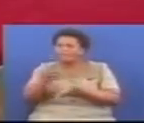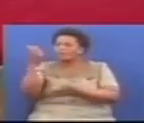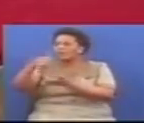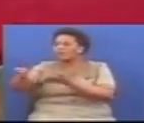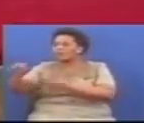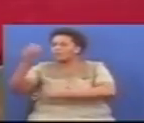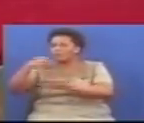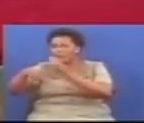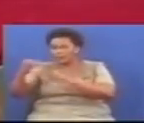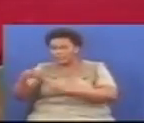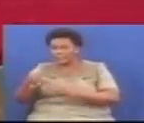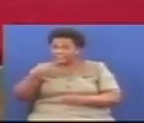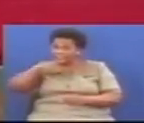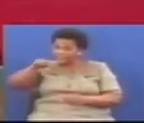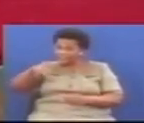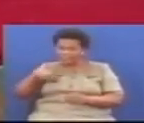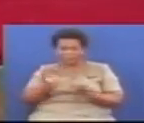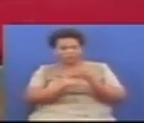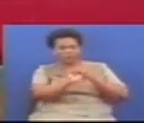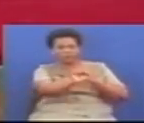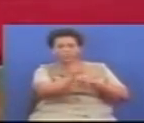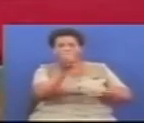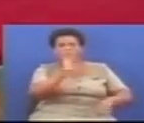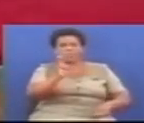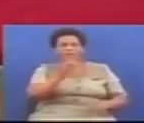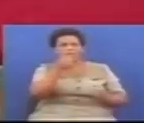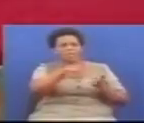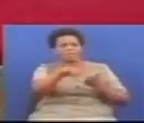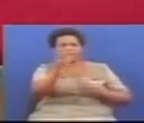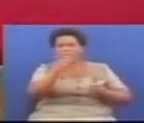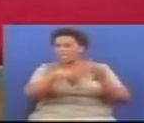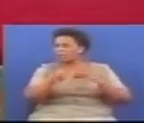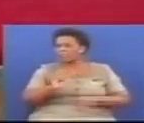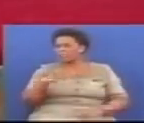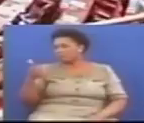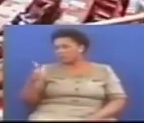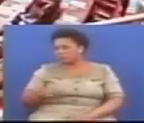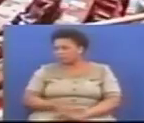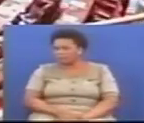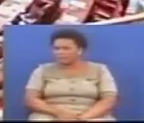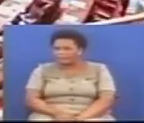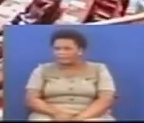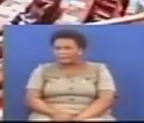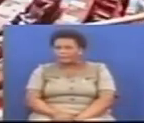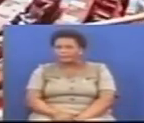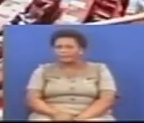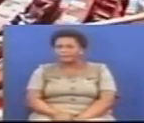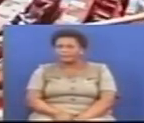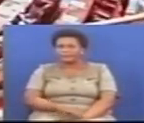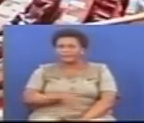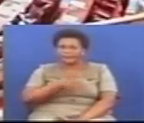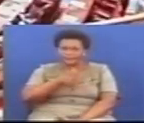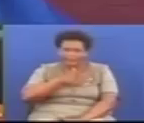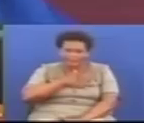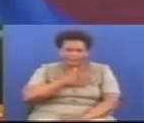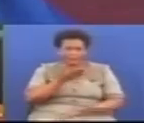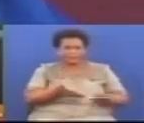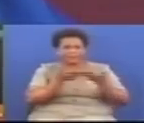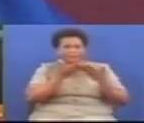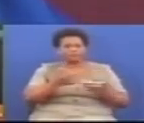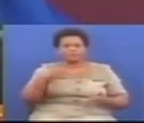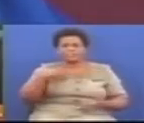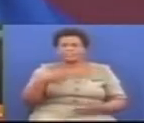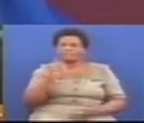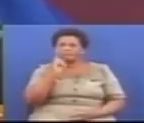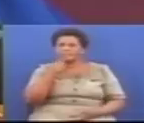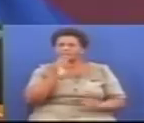na pamoja kazi nzuri ifanyika, hatujazuia halmashauri kulipa kulingana na uwezo wake. Mheshimiwa, asante. Mheshimiwa naibu waziri, asante sana.